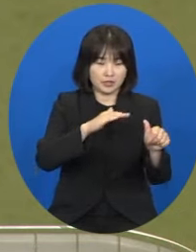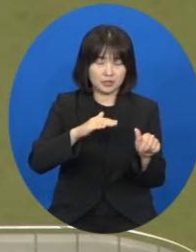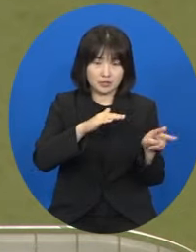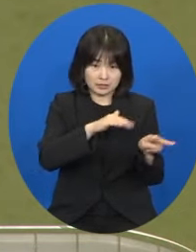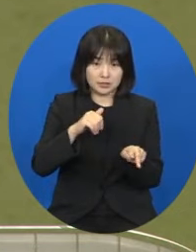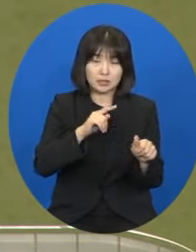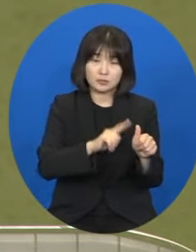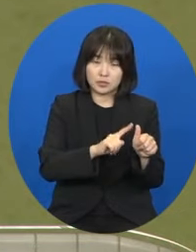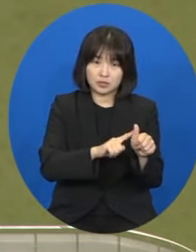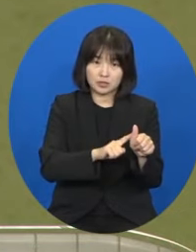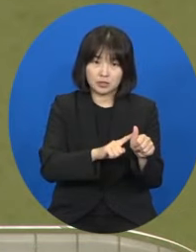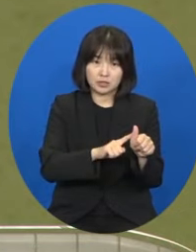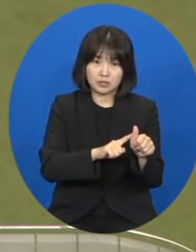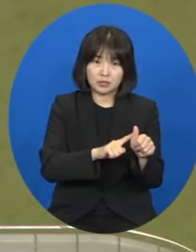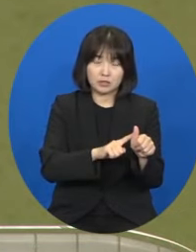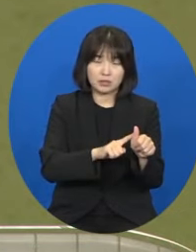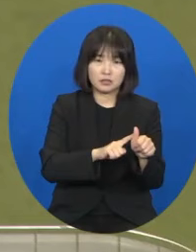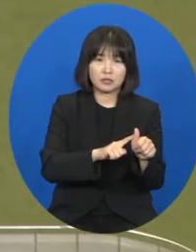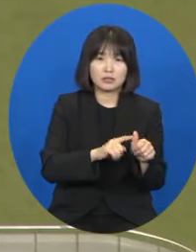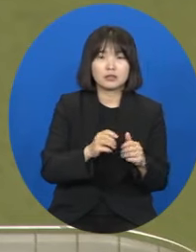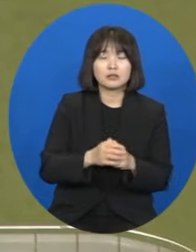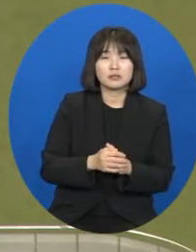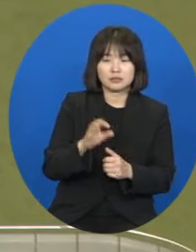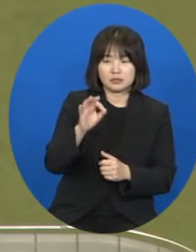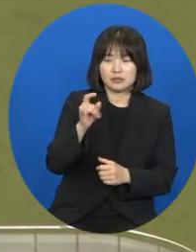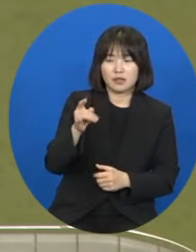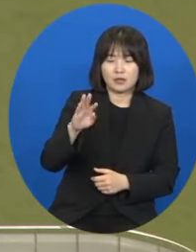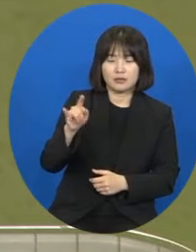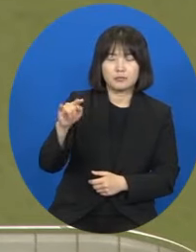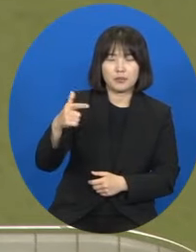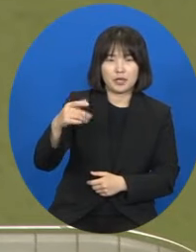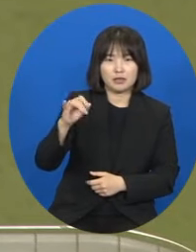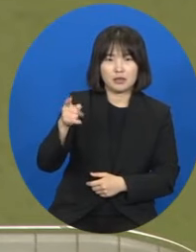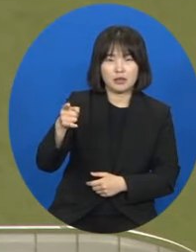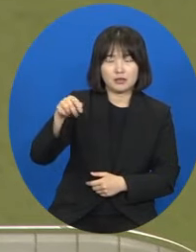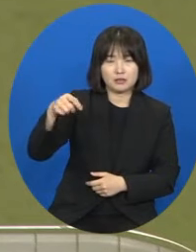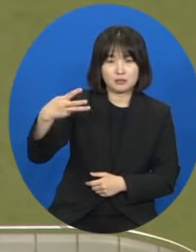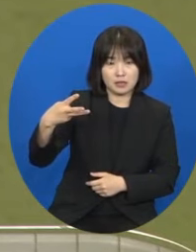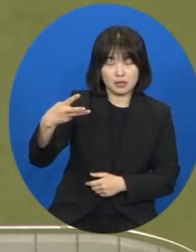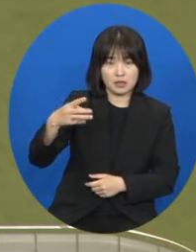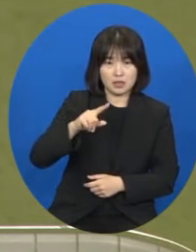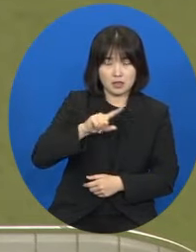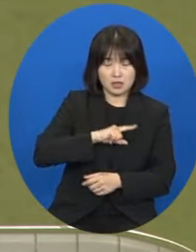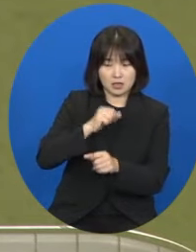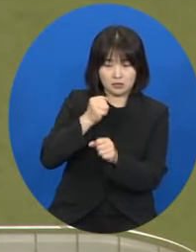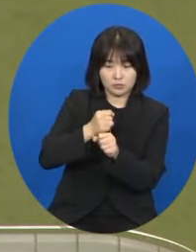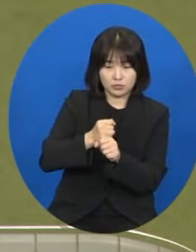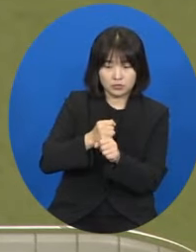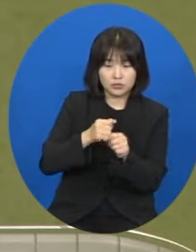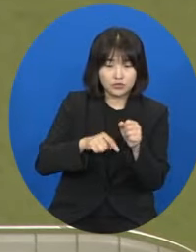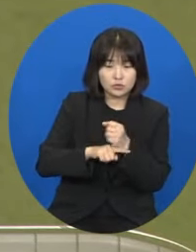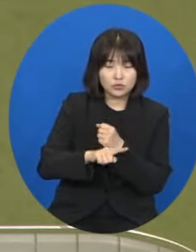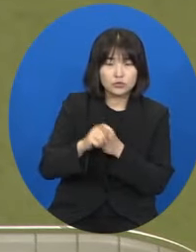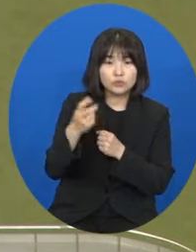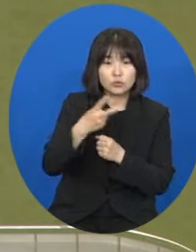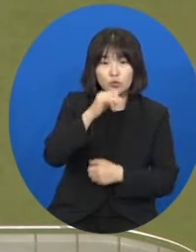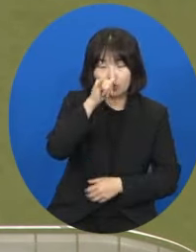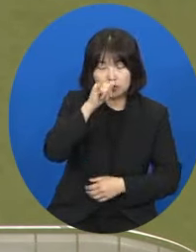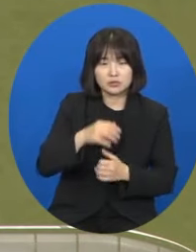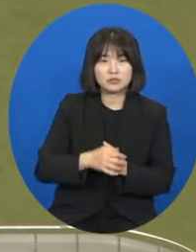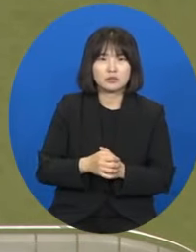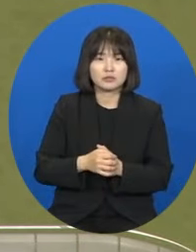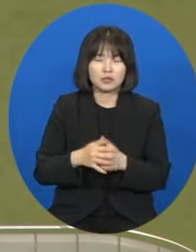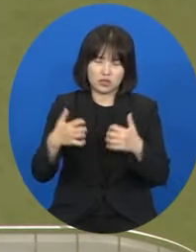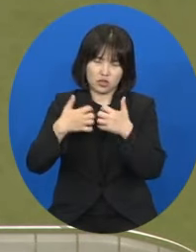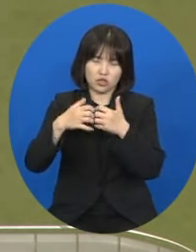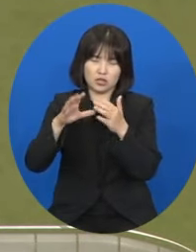이름 지은 이유는 또 다른 이유가 있었어요. 20년 전에 전쟁에서 크게 두 번 패했죠. 한 번은 4천 명이 죽고 한